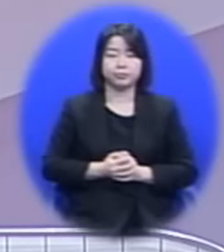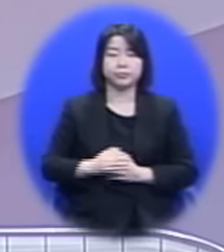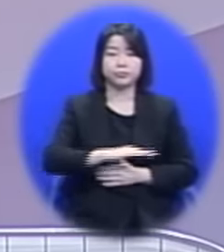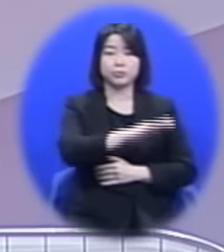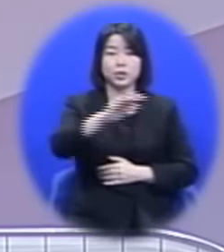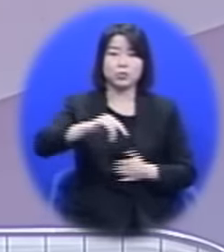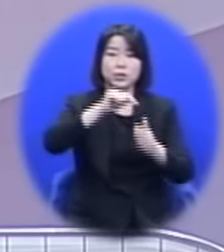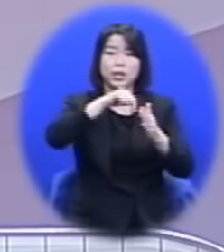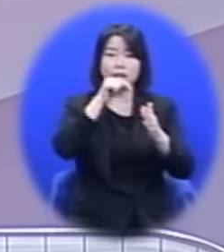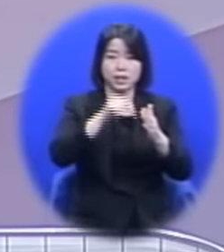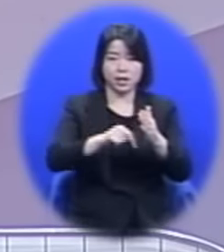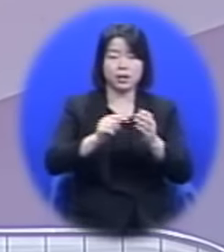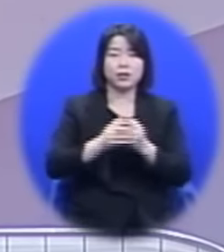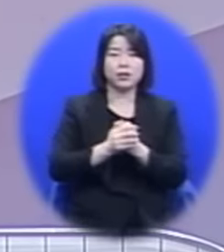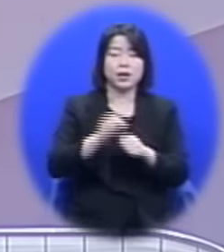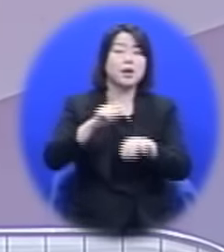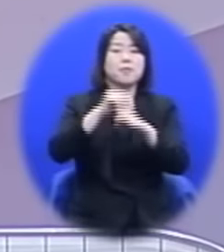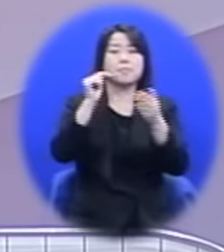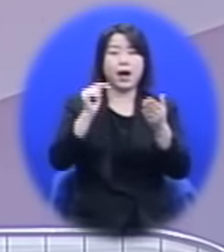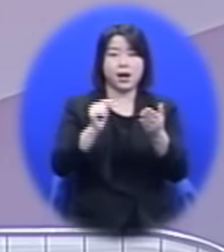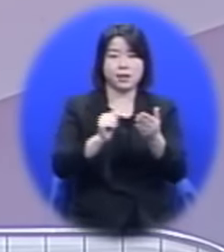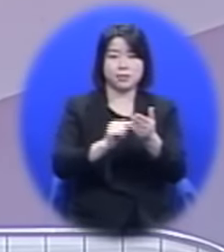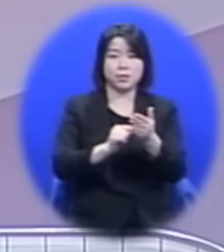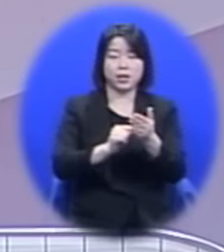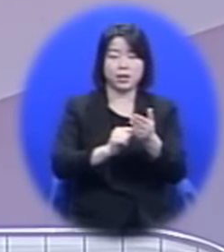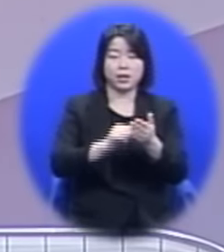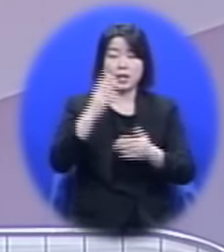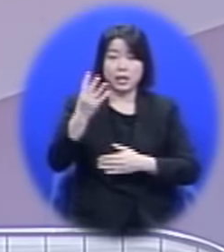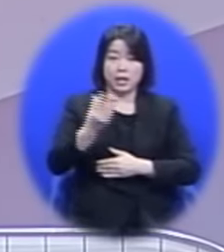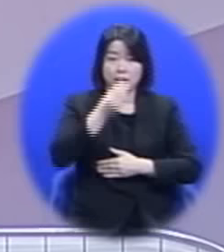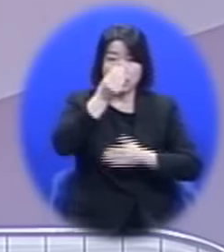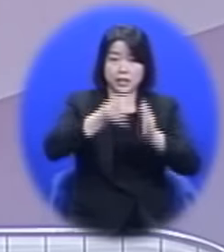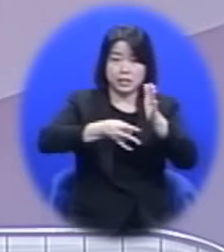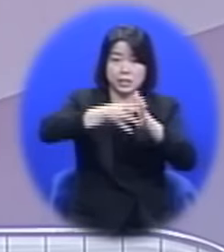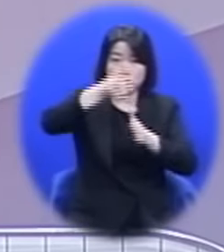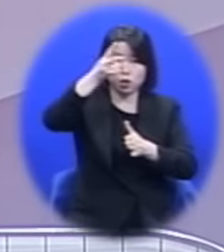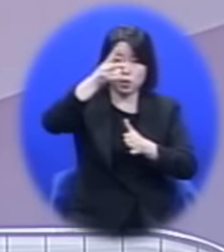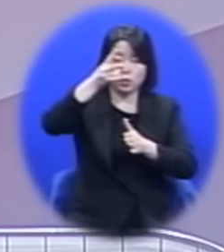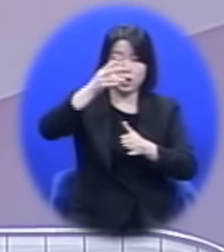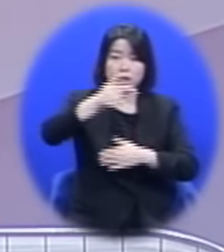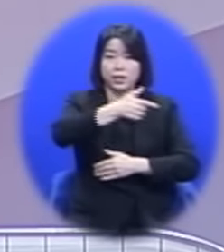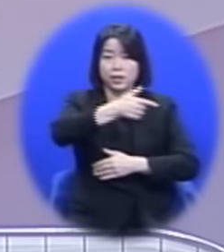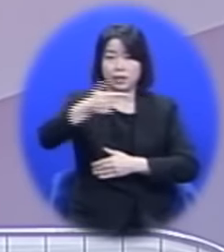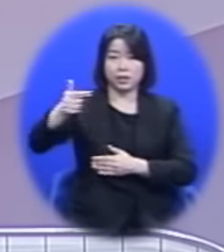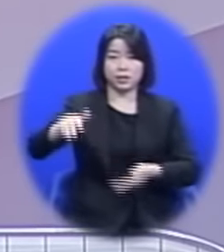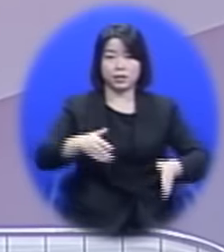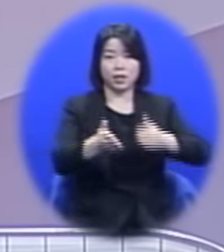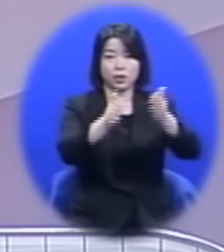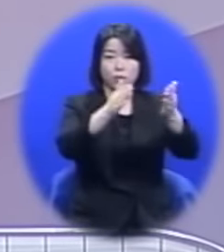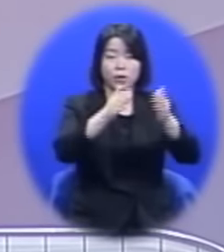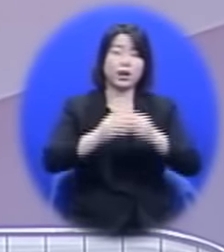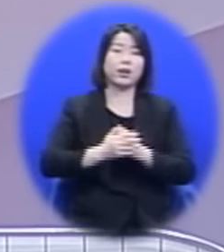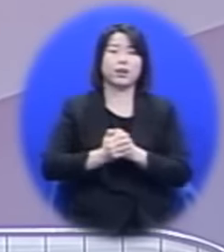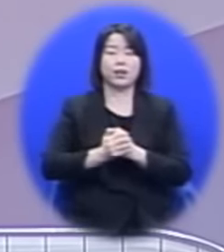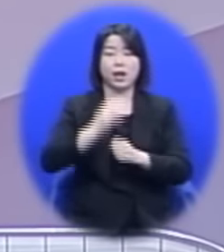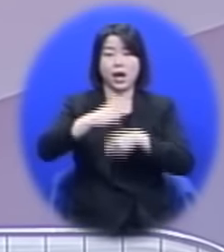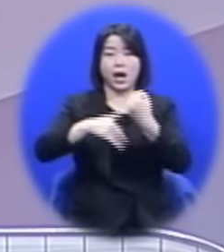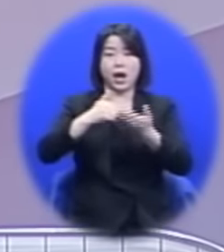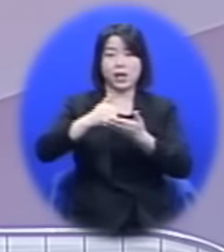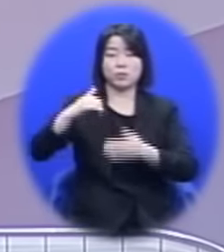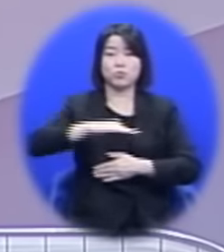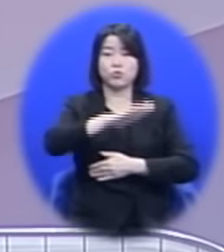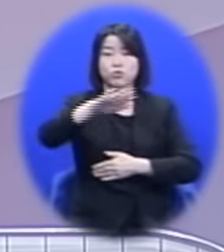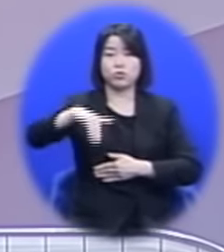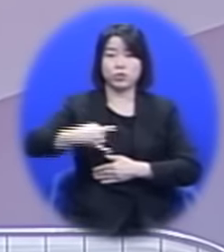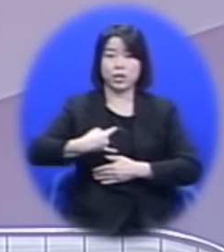우리 안에 마음의 시온의 대로가 하나님이 우리에게